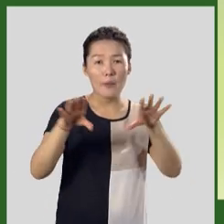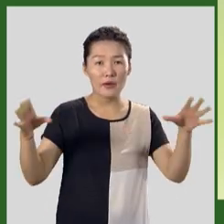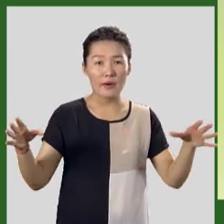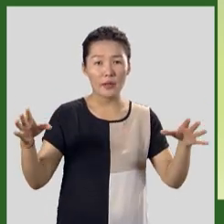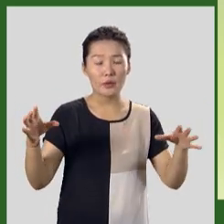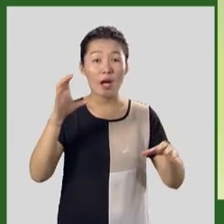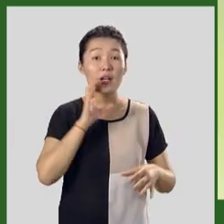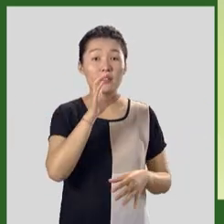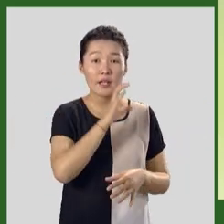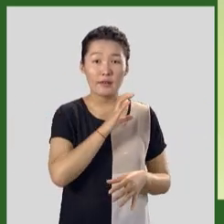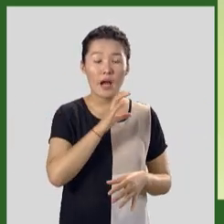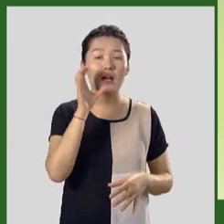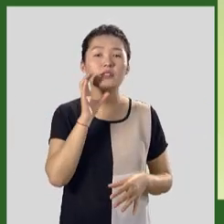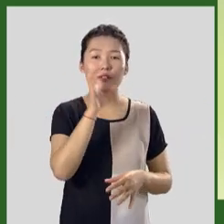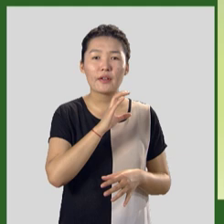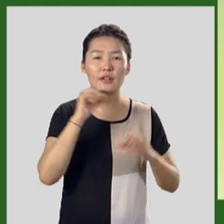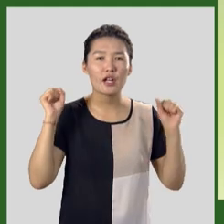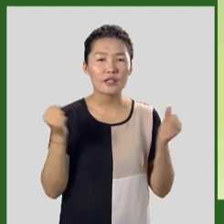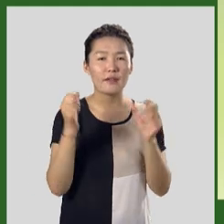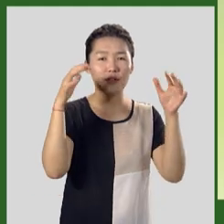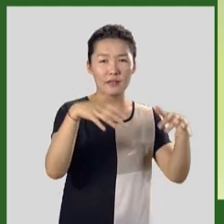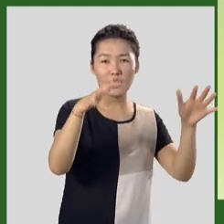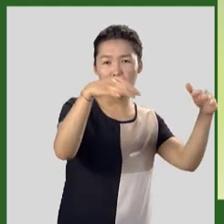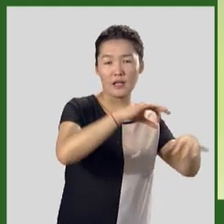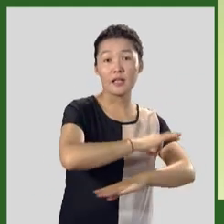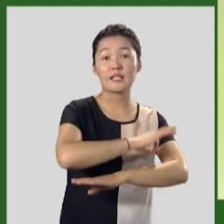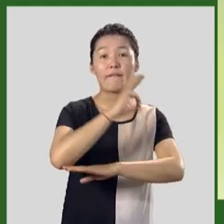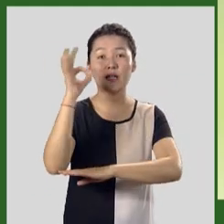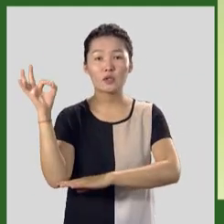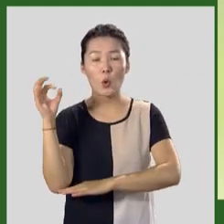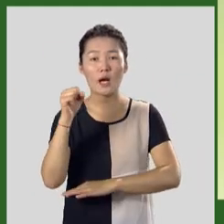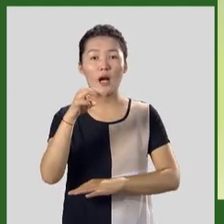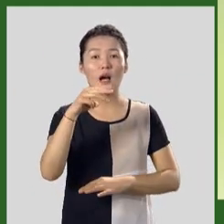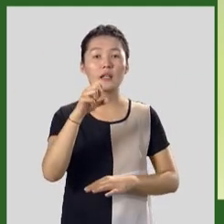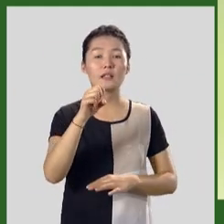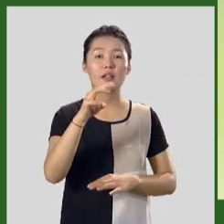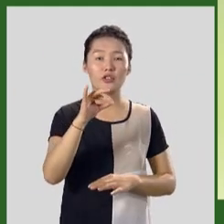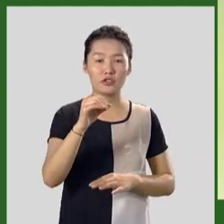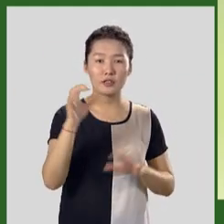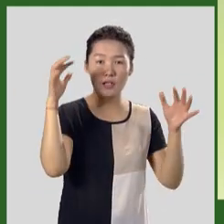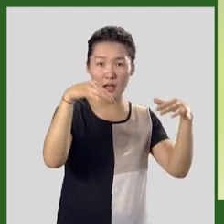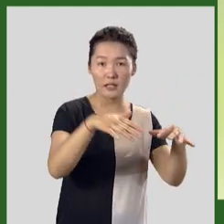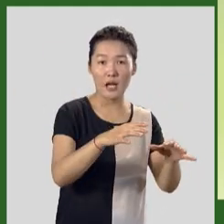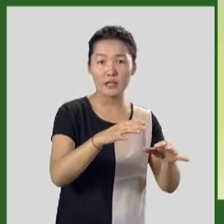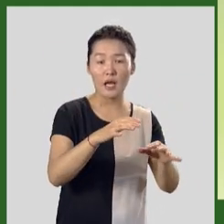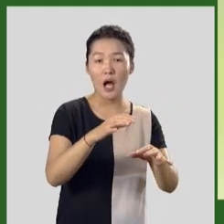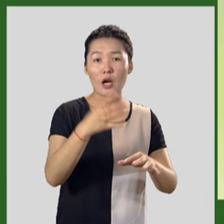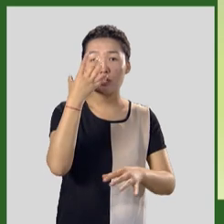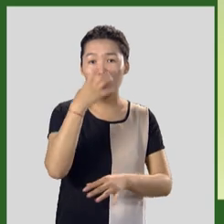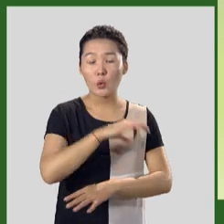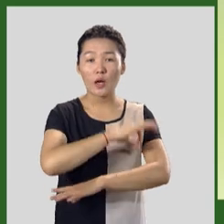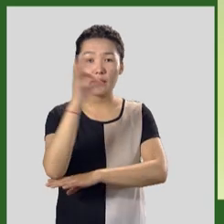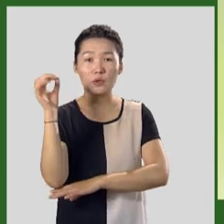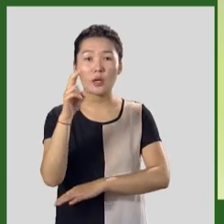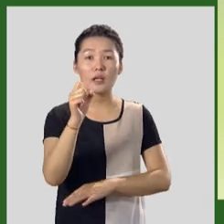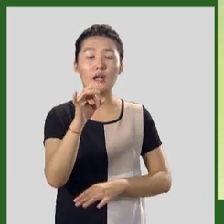– Северно-Ледовитый океан, с востока – Атлантический океан, с юго-востока – Карибское море,